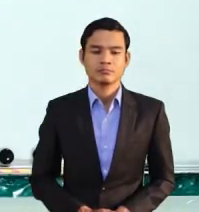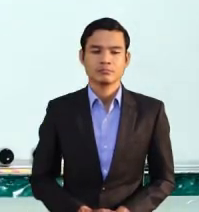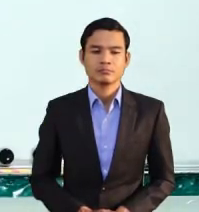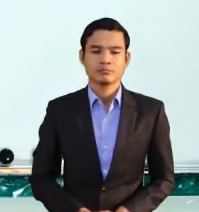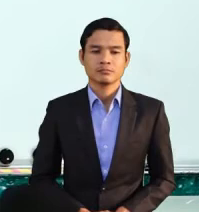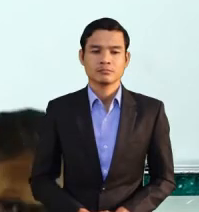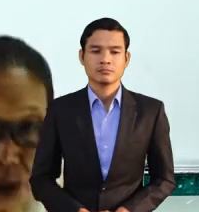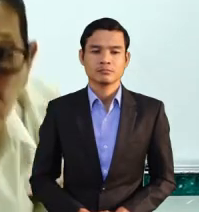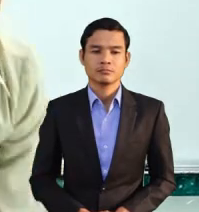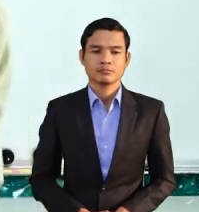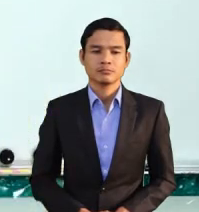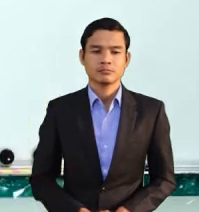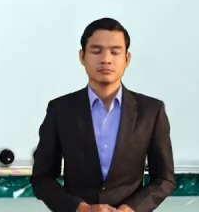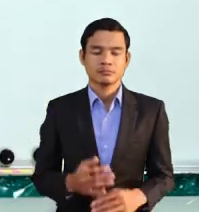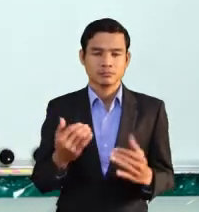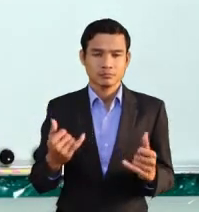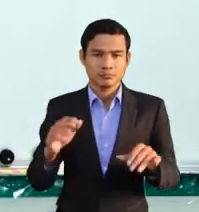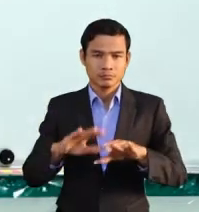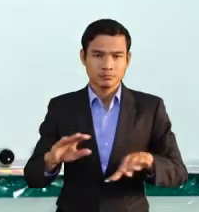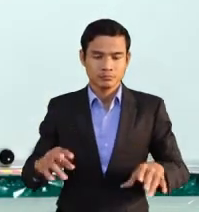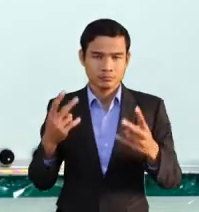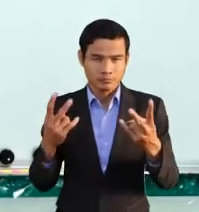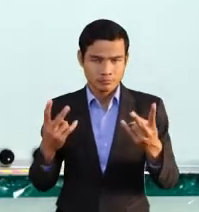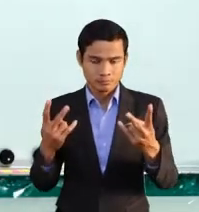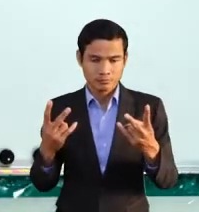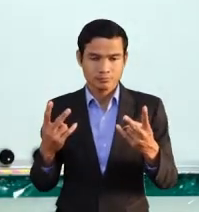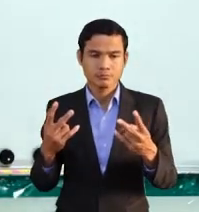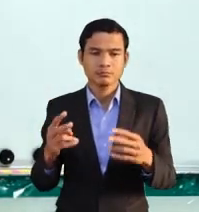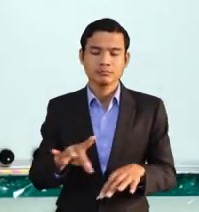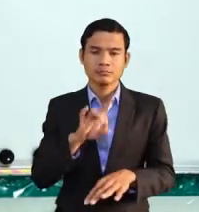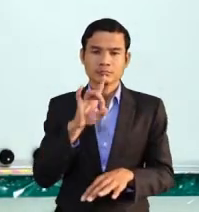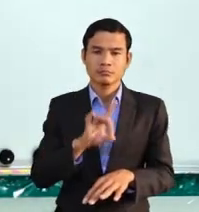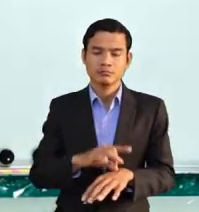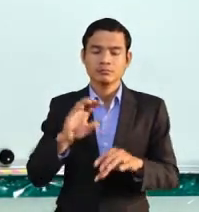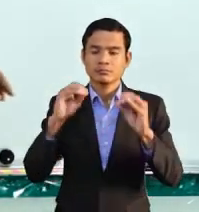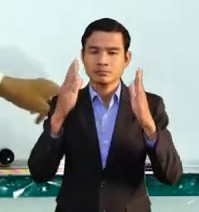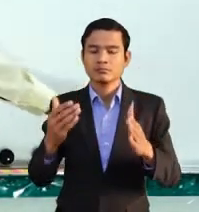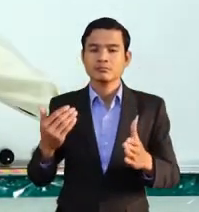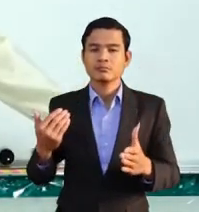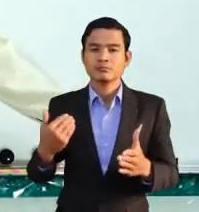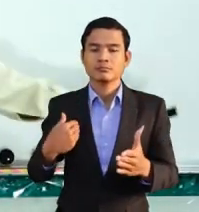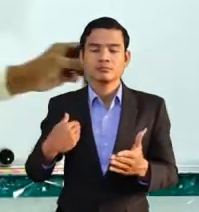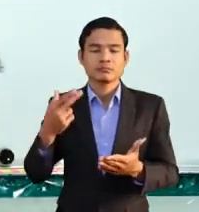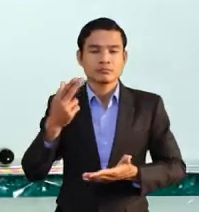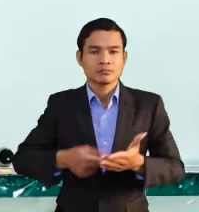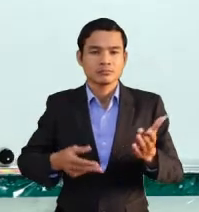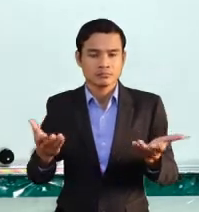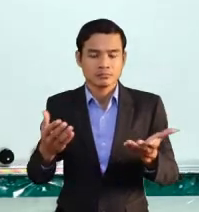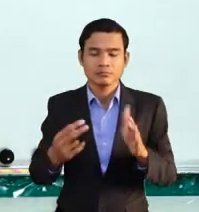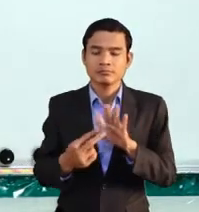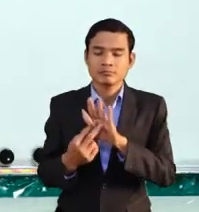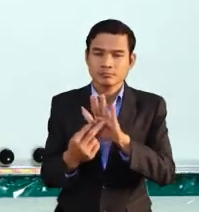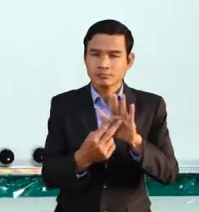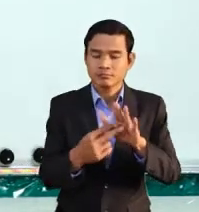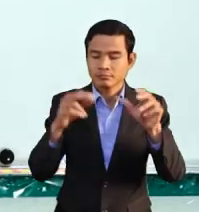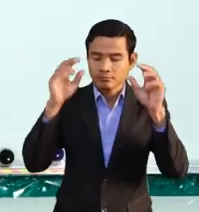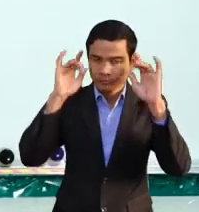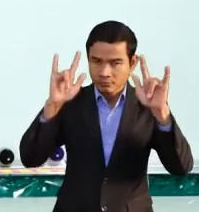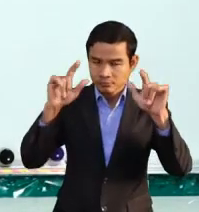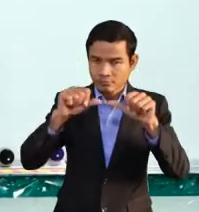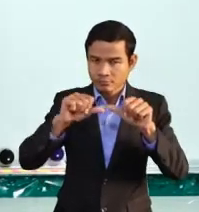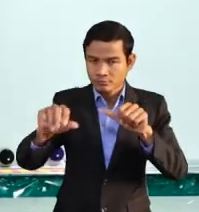Chà, lấy con mơ mơ thả. Tê nế ta nè cứ nâng miên. À vấy dọc một bằng hai con